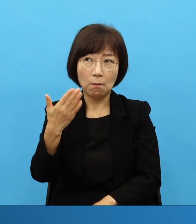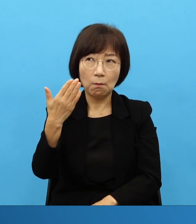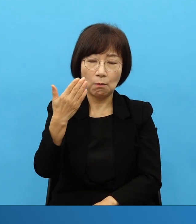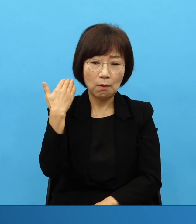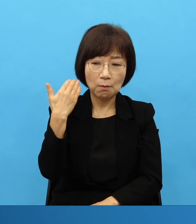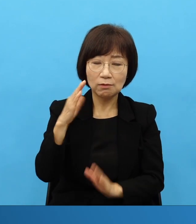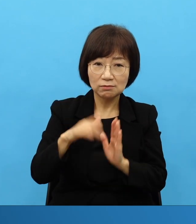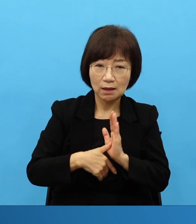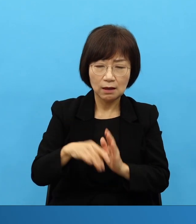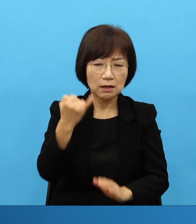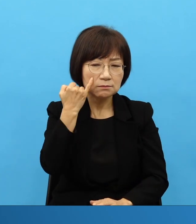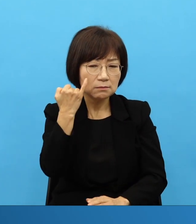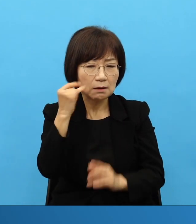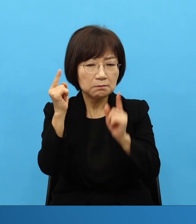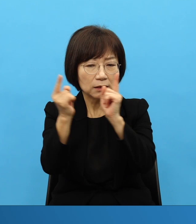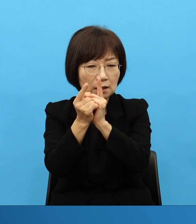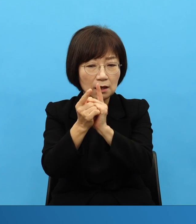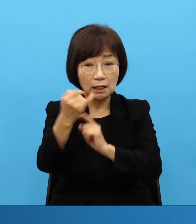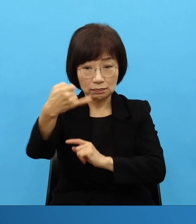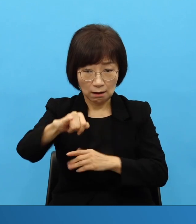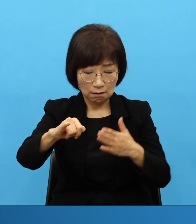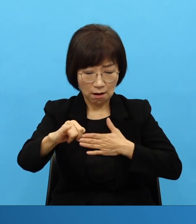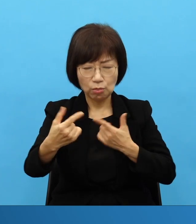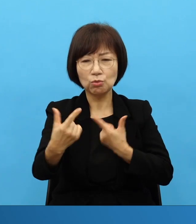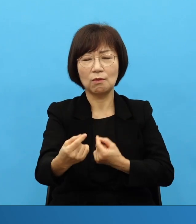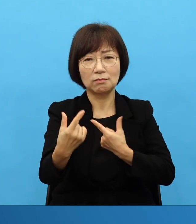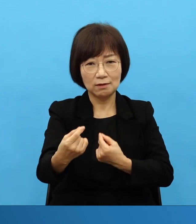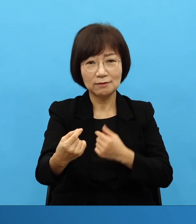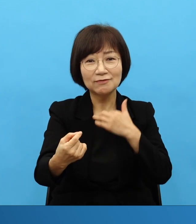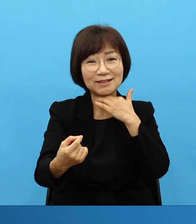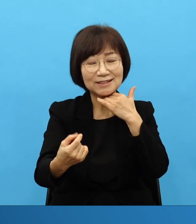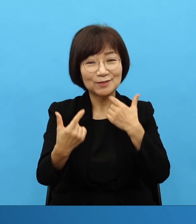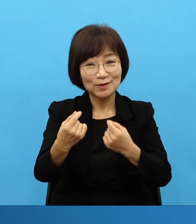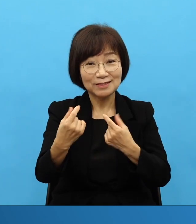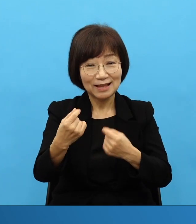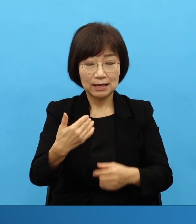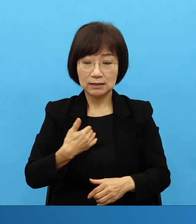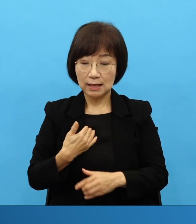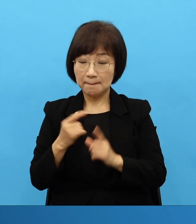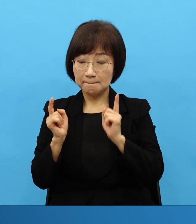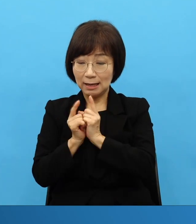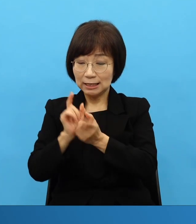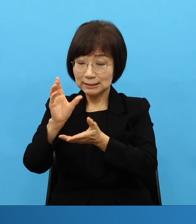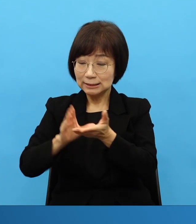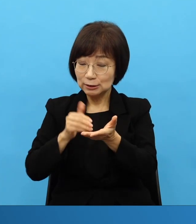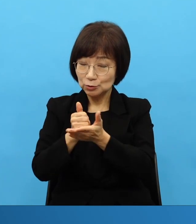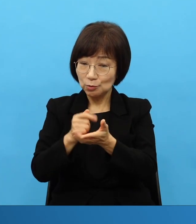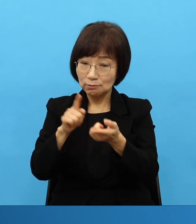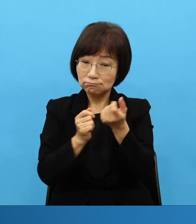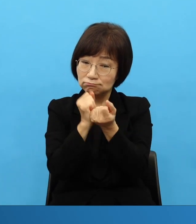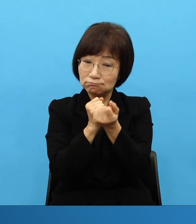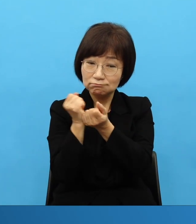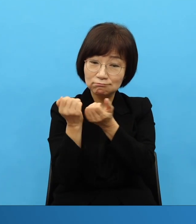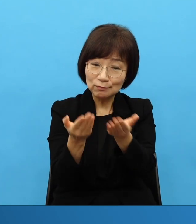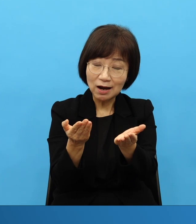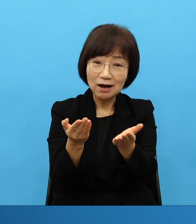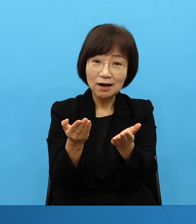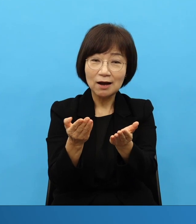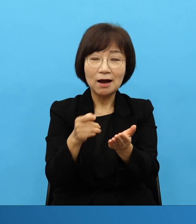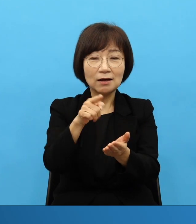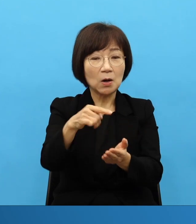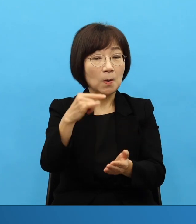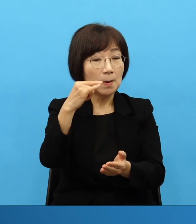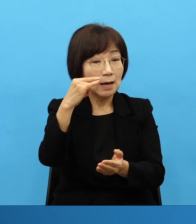한 아주머니를 만났어. 내가 만난 그리스도에 대해 아주 조금 얘기했는데 그분이